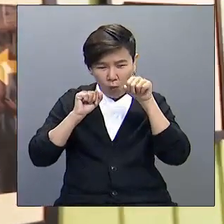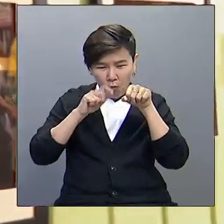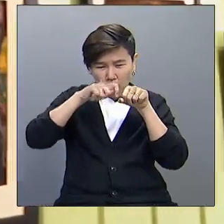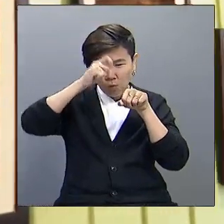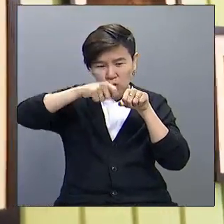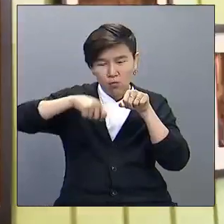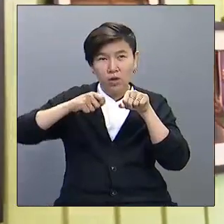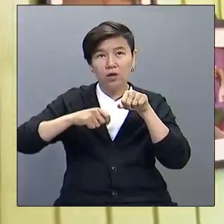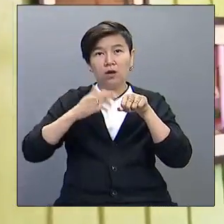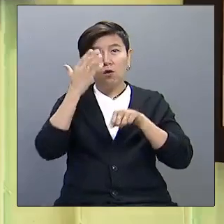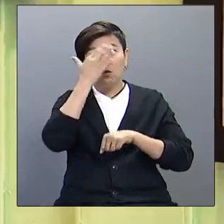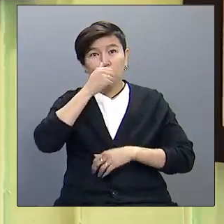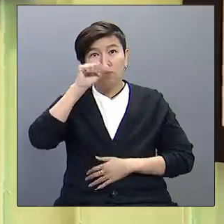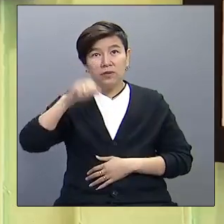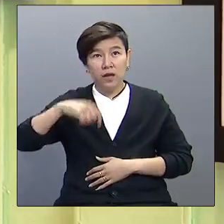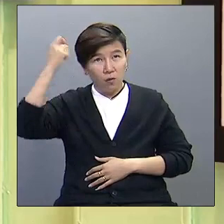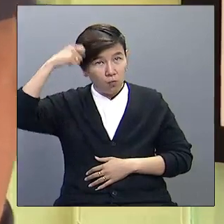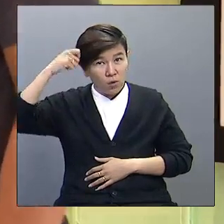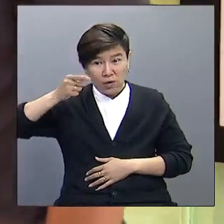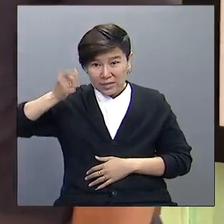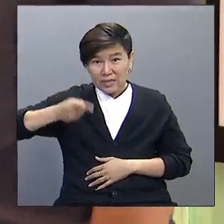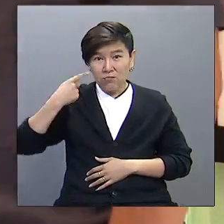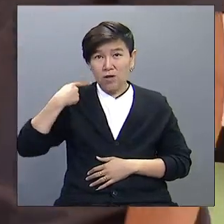แบบแค่สวยงามและเป็นหวีเพื่อเอาไปใช้